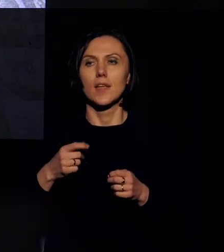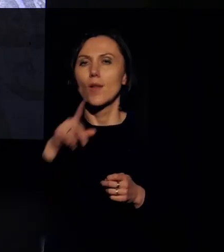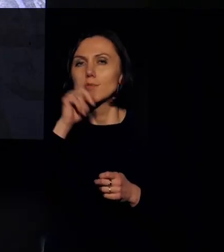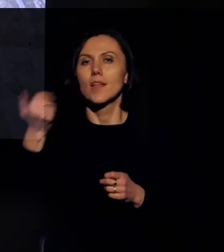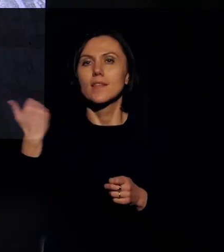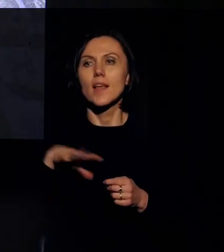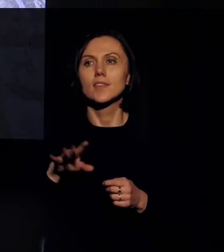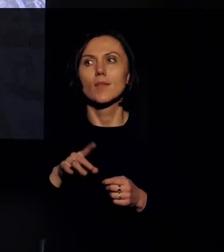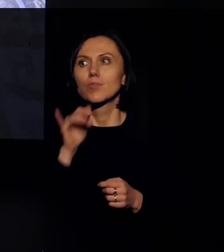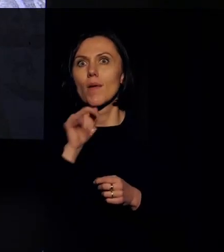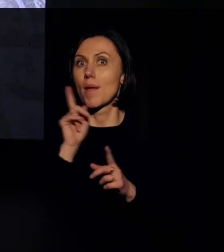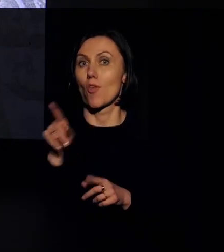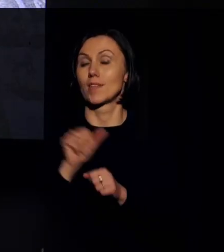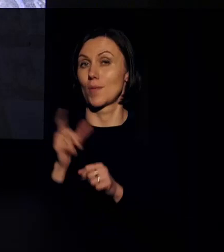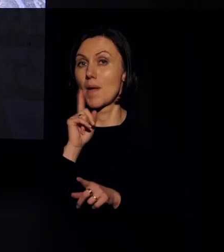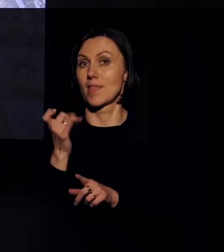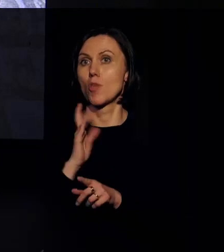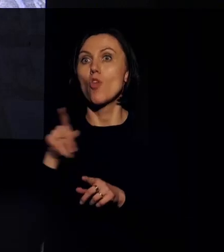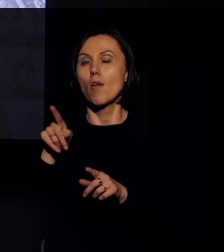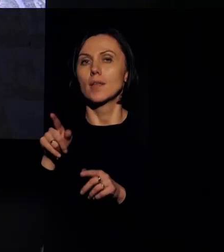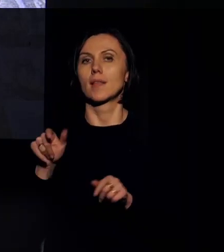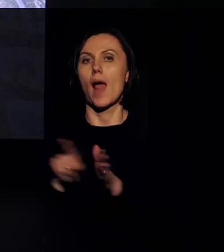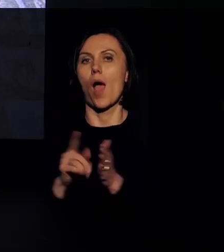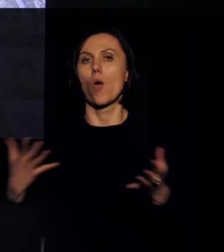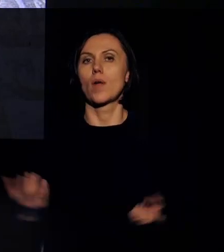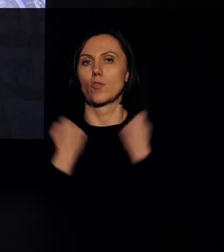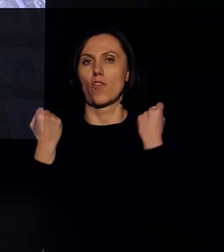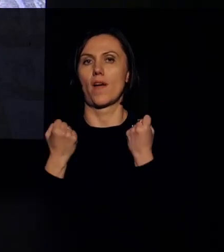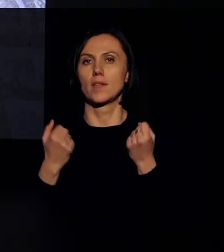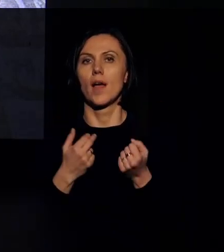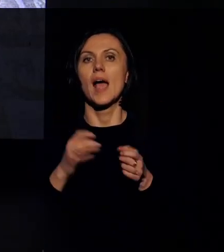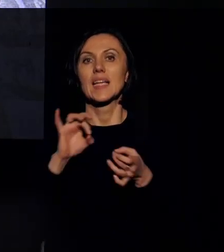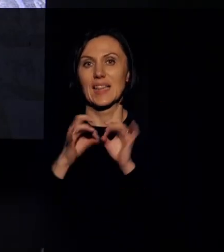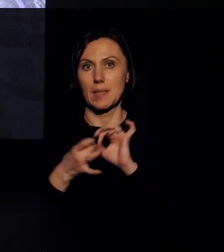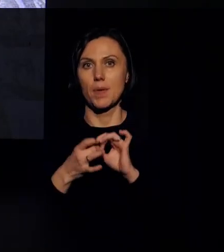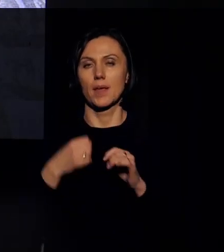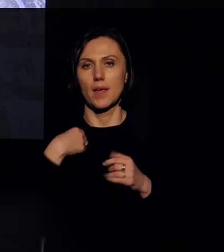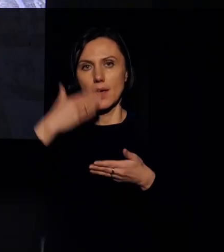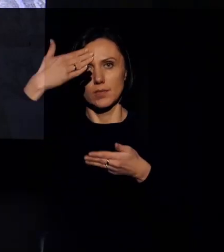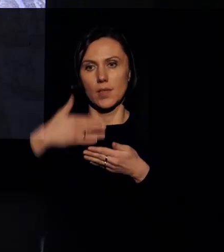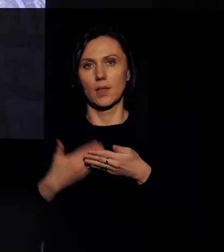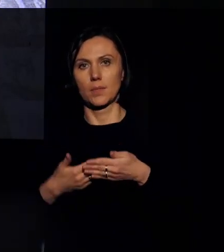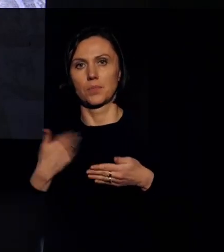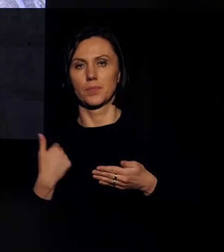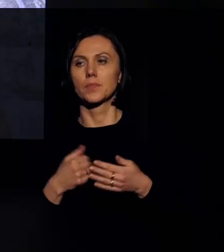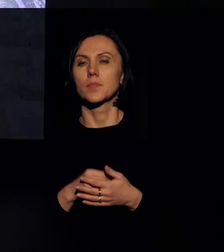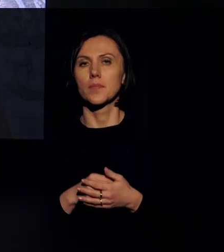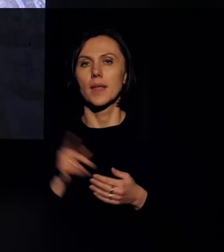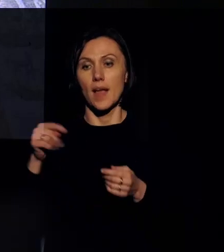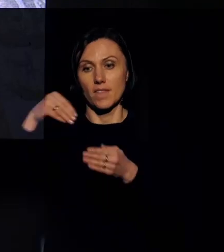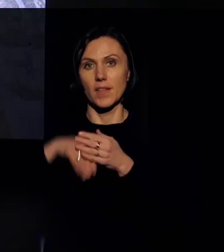bo jest to część, która służy uratowaniu nas, gdyby się zdarzyło odpadnięcie od ściany. Tu po prostu jest